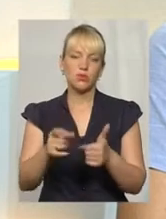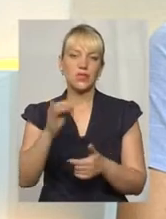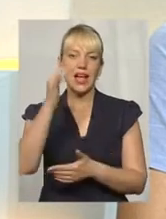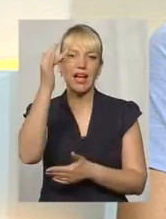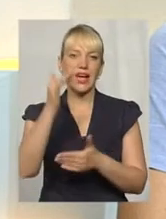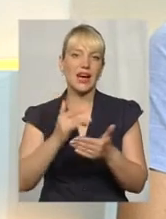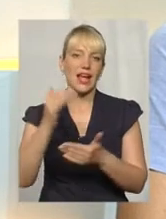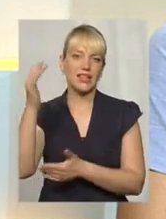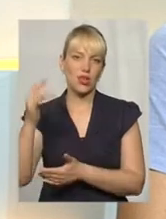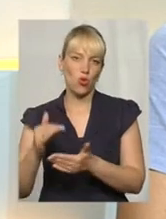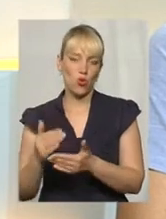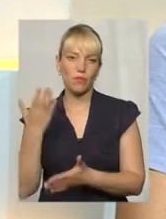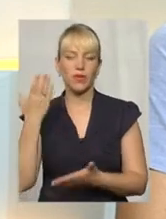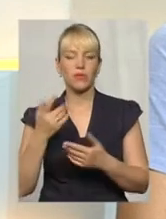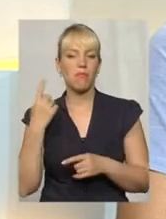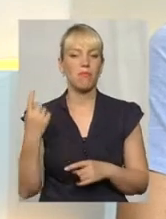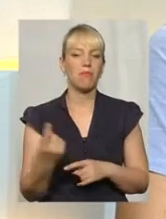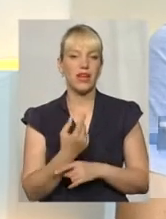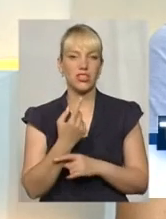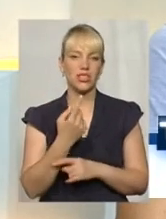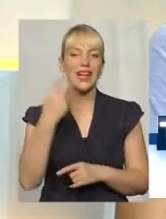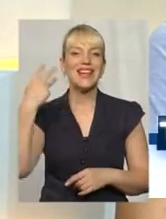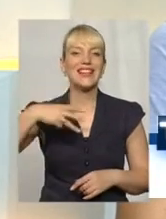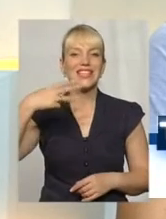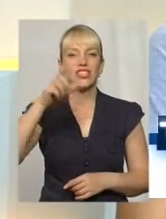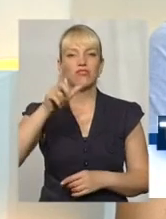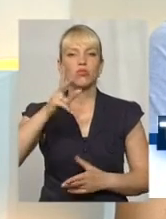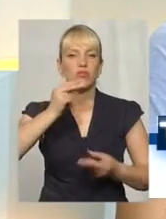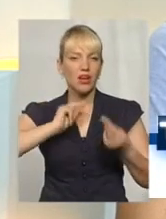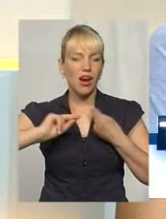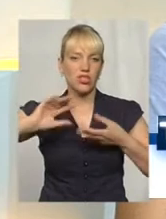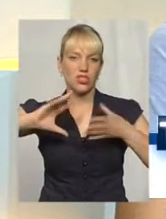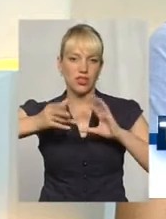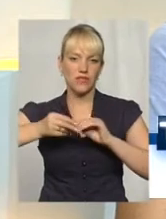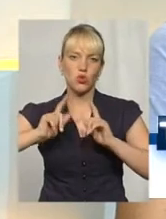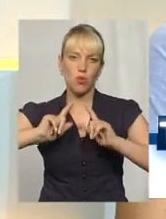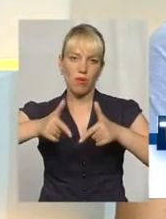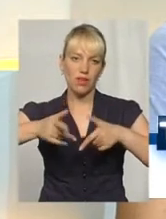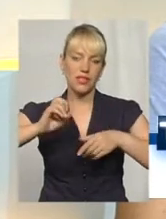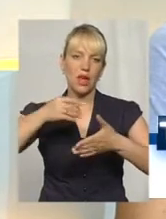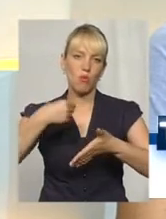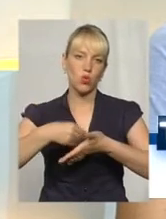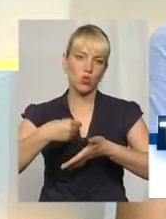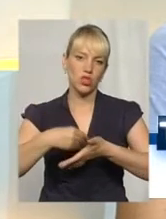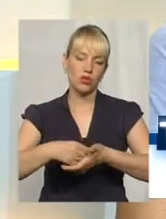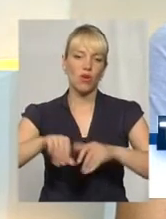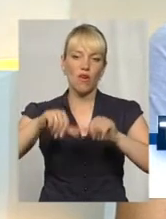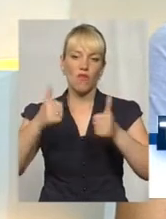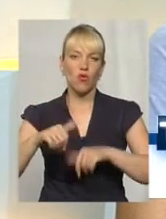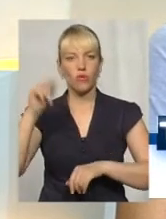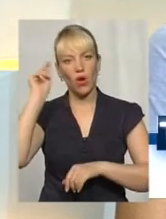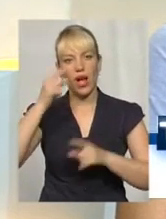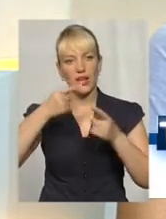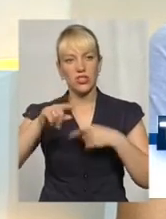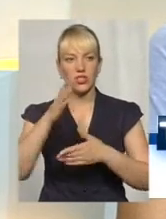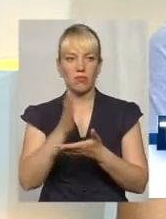тобто перших 30, які мають найкращі результати, вступають на бюджетну форму навчання, інші, відповідно, мають право